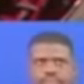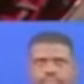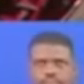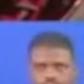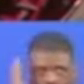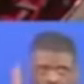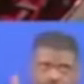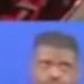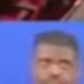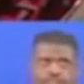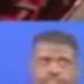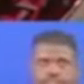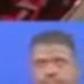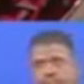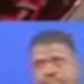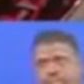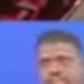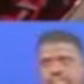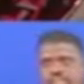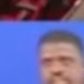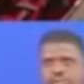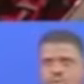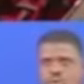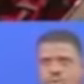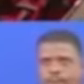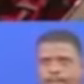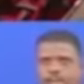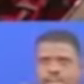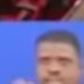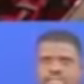Mheshimiwa Peter Joseph Serukamba, Iringa.